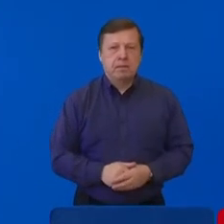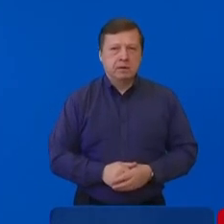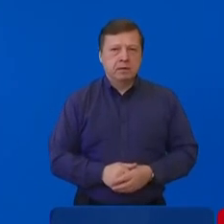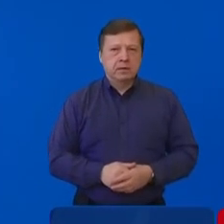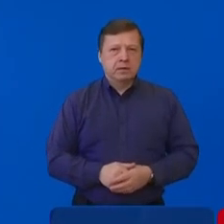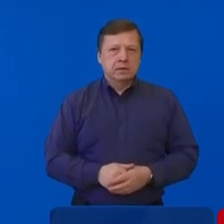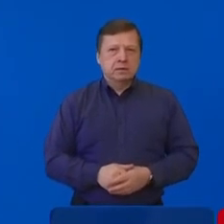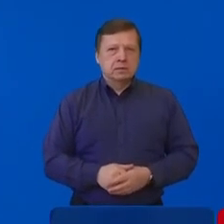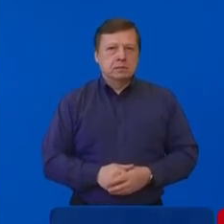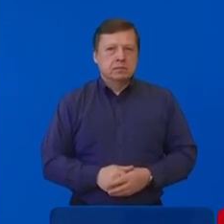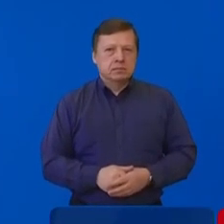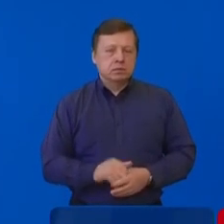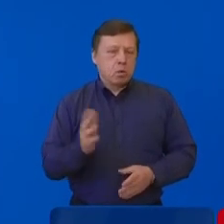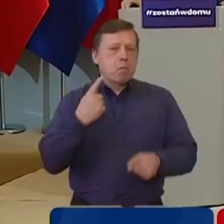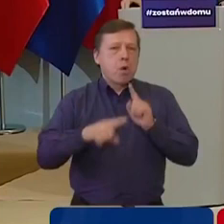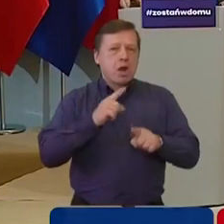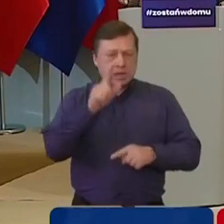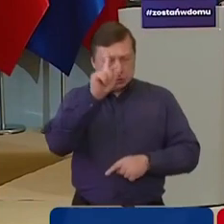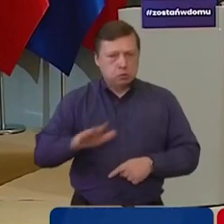o szerokich horyzontach, politykę społeczną,